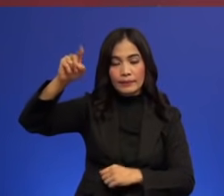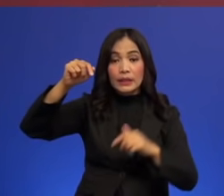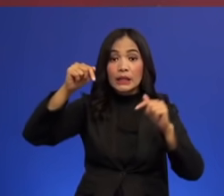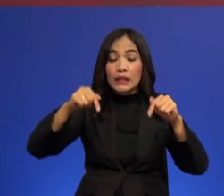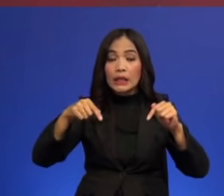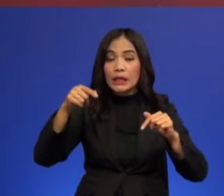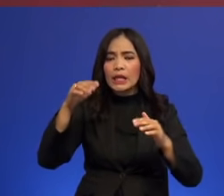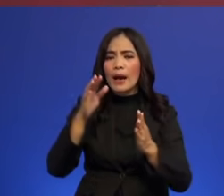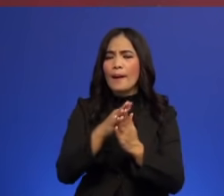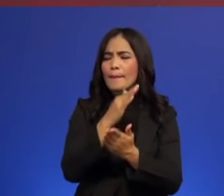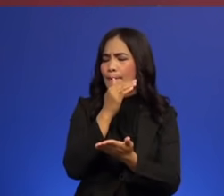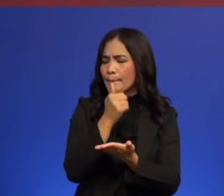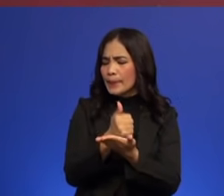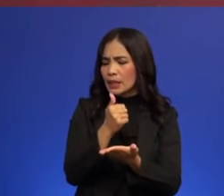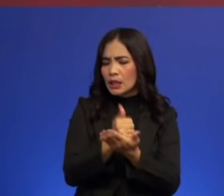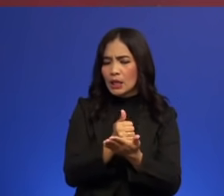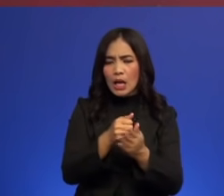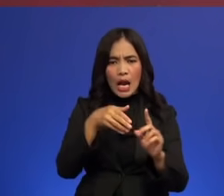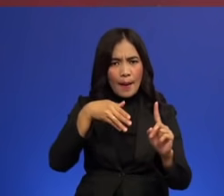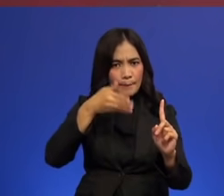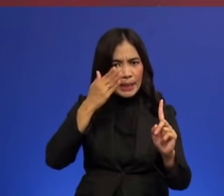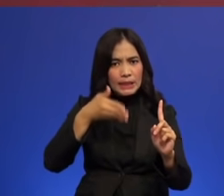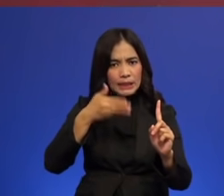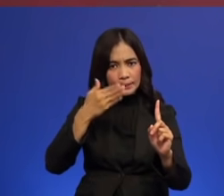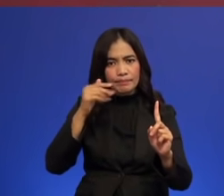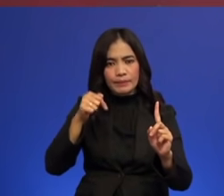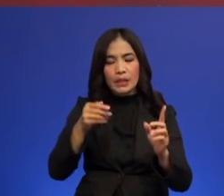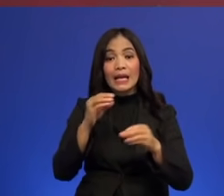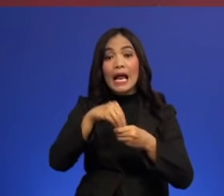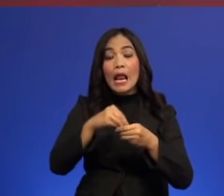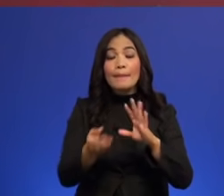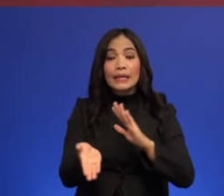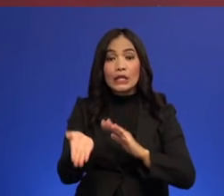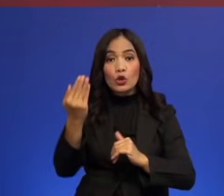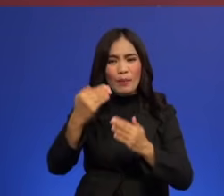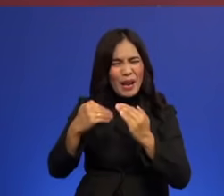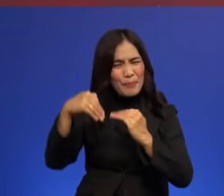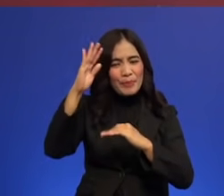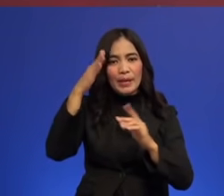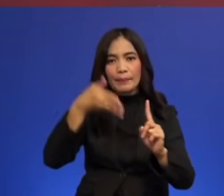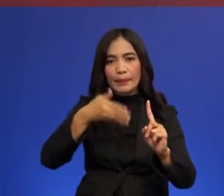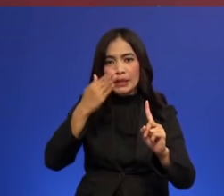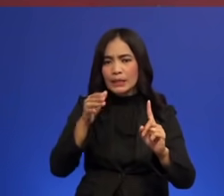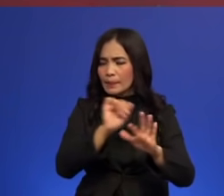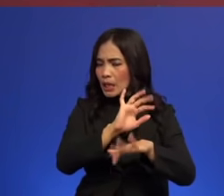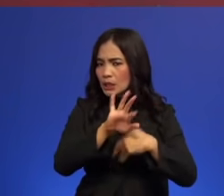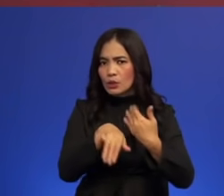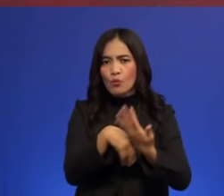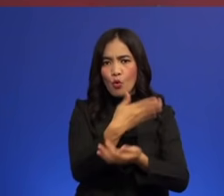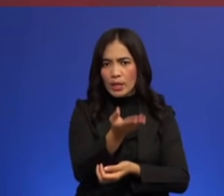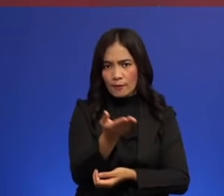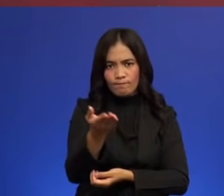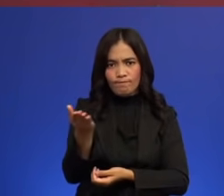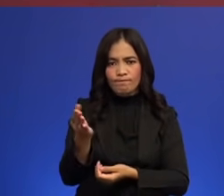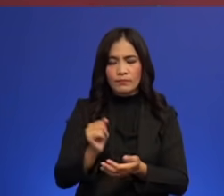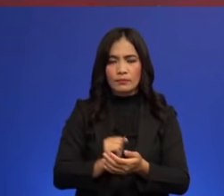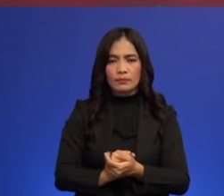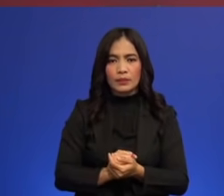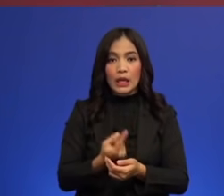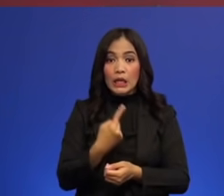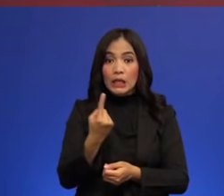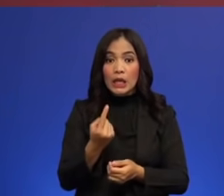Ini hal yang paling prinsip dalam hidup. Lebih prinsip dari apapun juga.